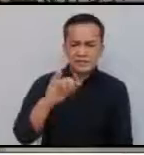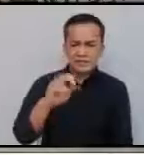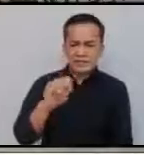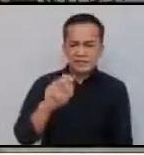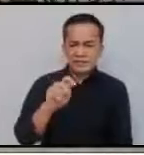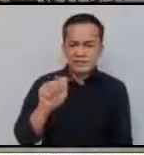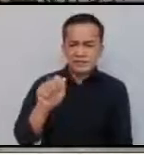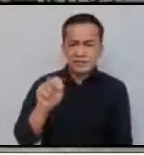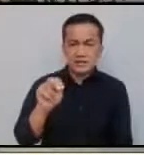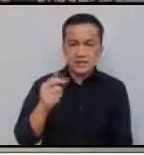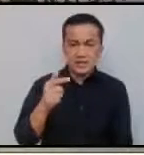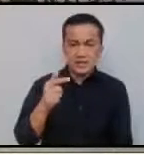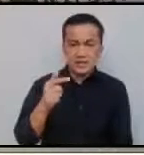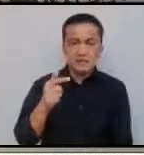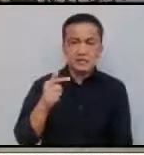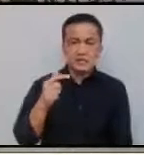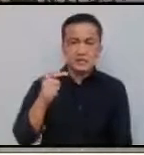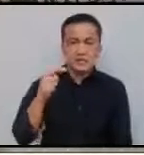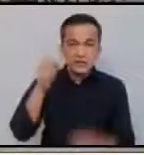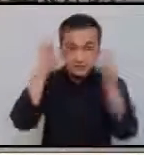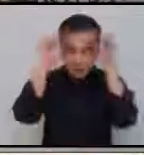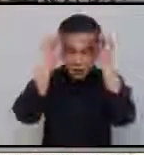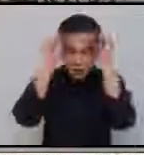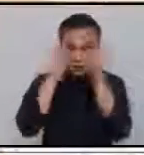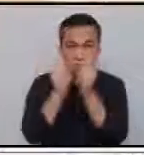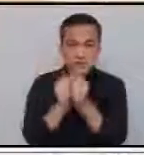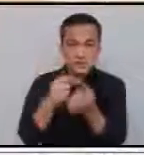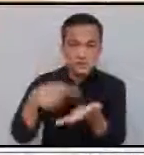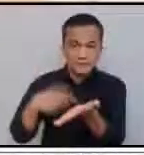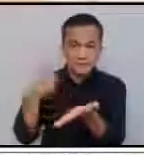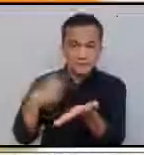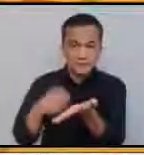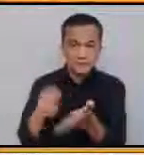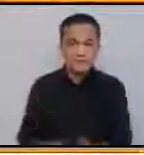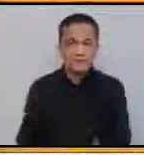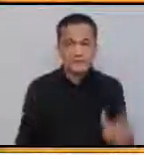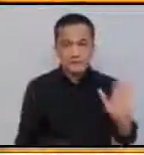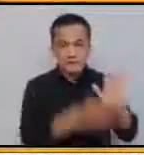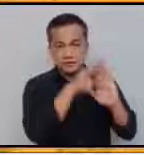with hipon. Heto po ang mga sangkap na ating kakailanganin.